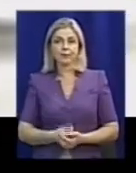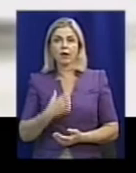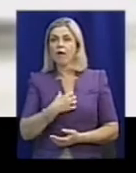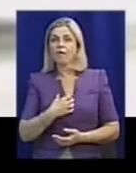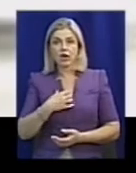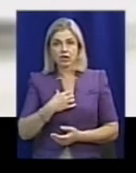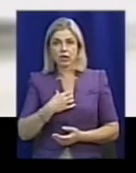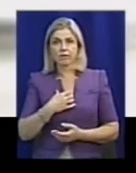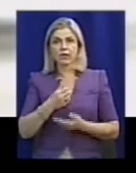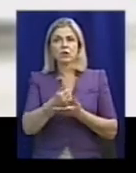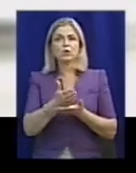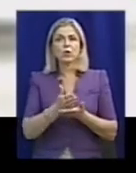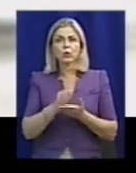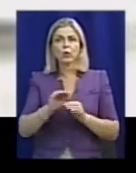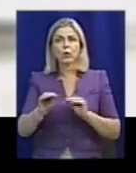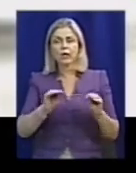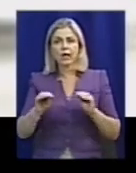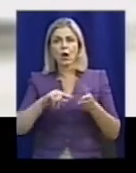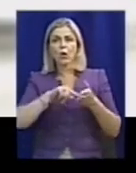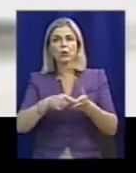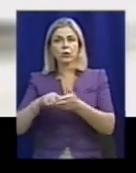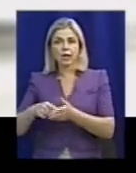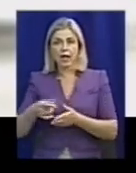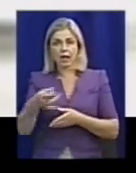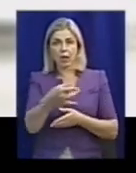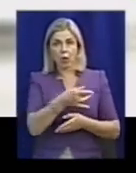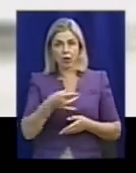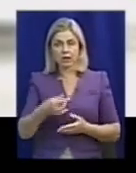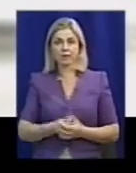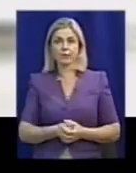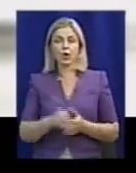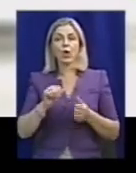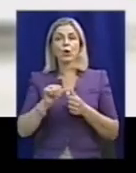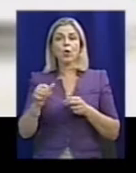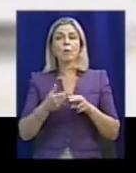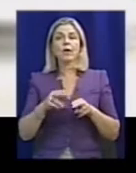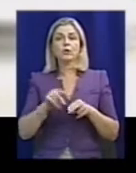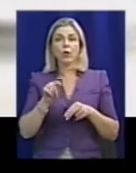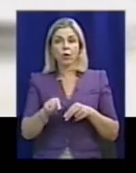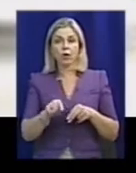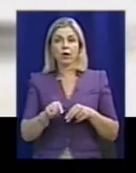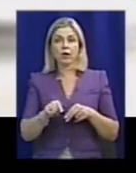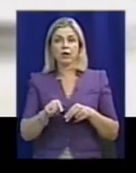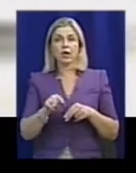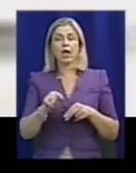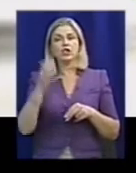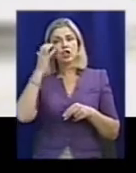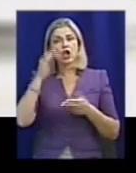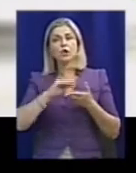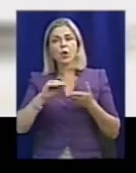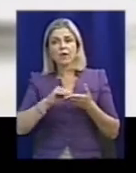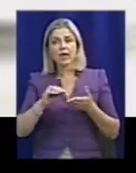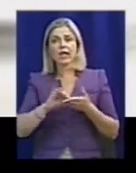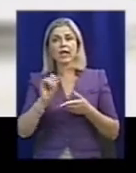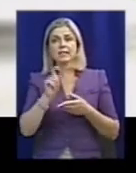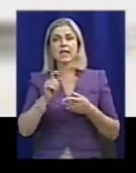важливих інфраструктурних вузлів регіону. Крім того, чернетки із